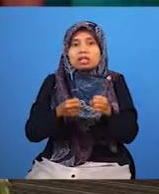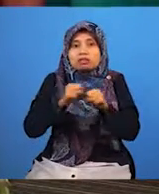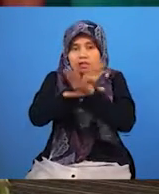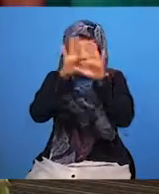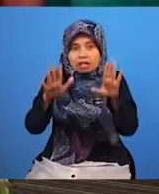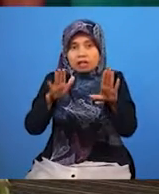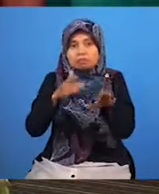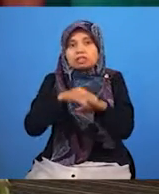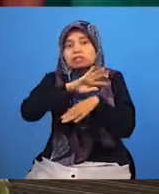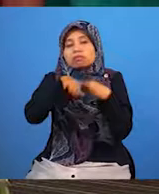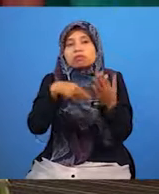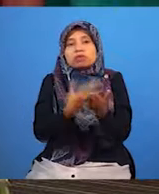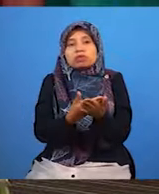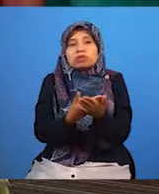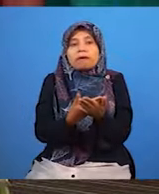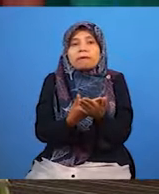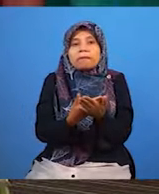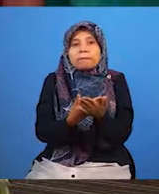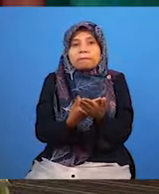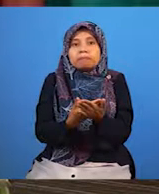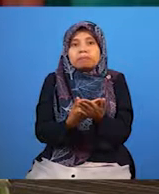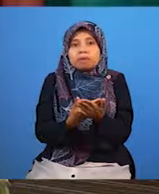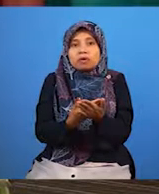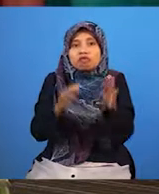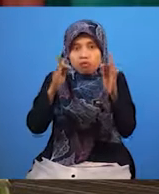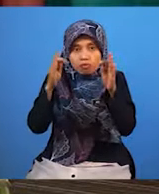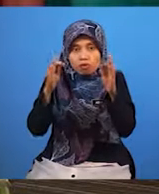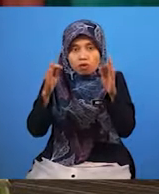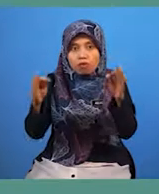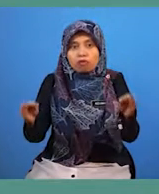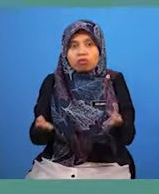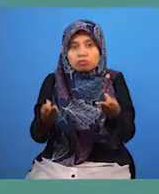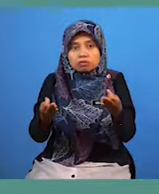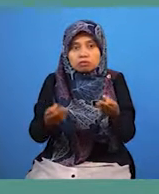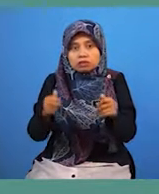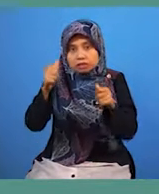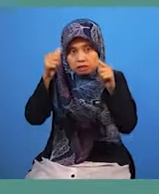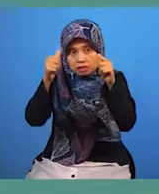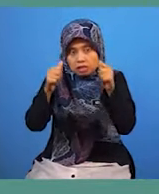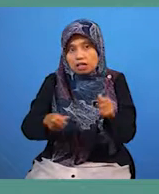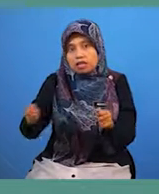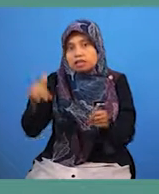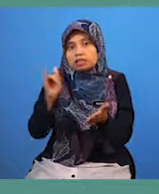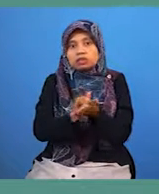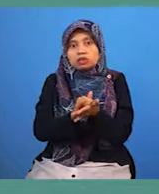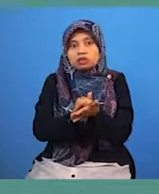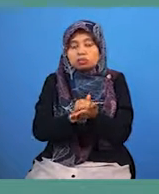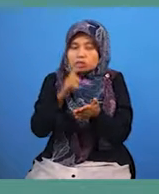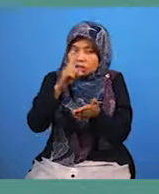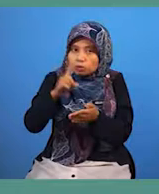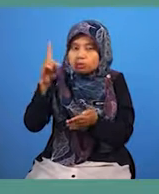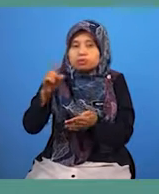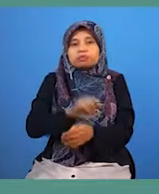pelajar sekalian serba sedikit berkaitan fungsi alatan tersebut. Kita akan pergi secara satu persatu.